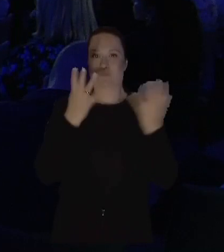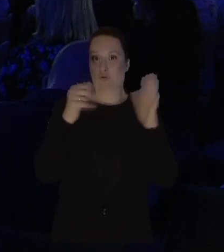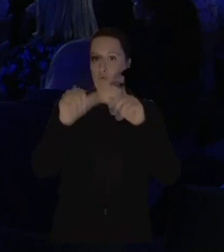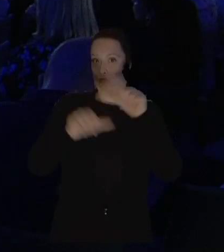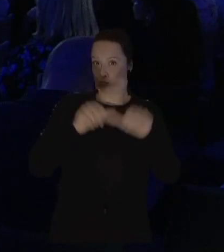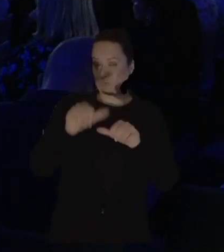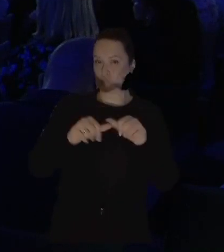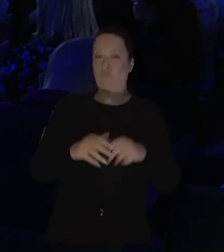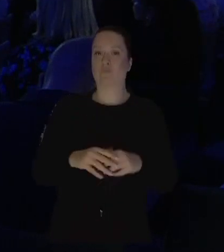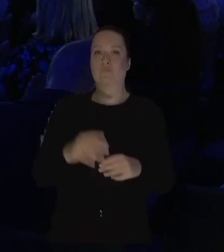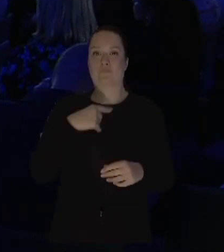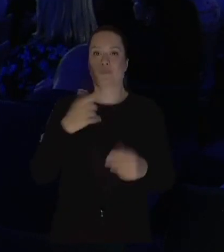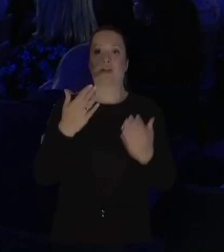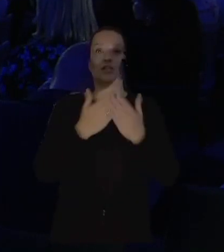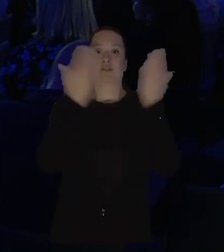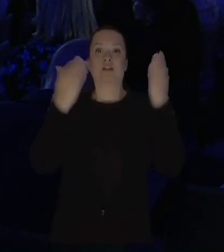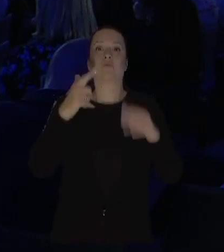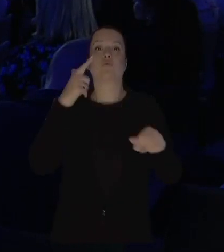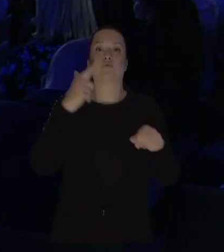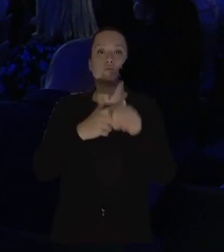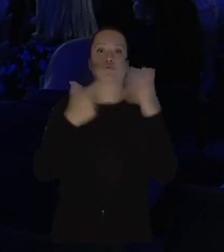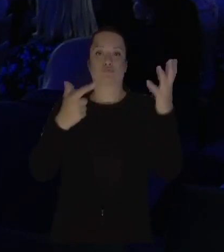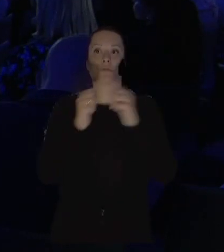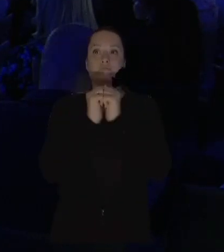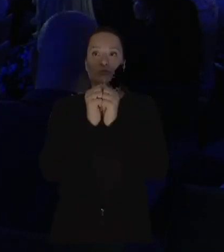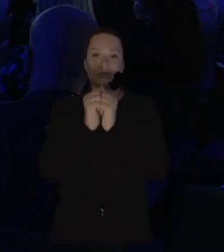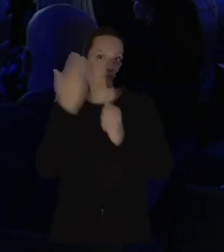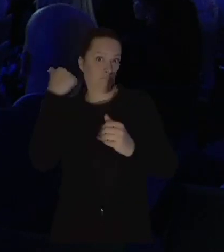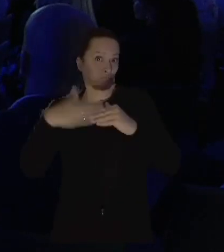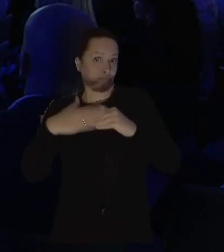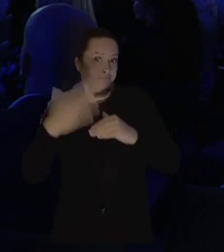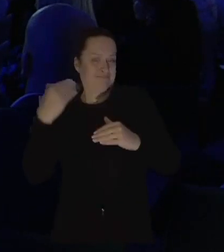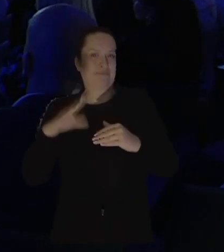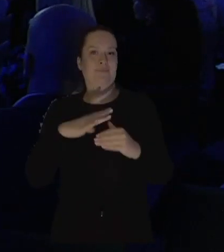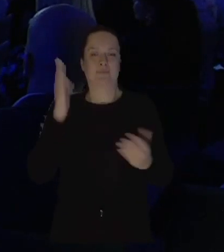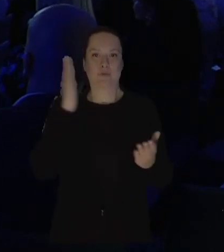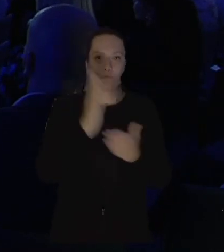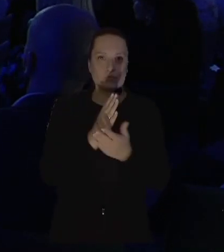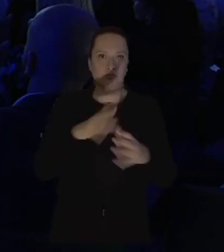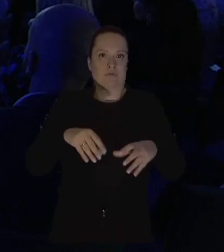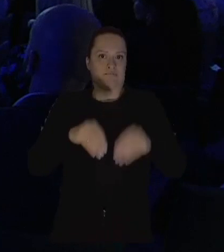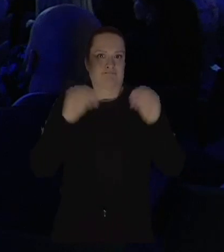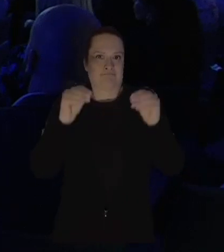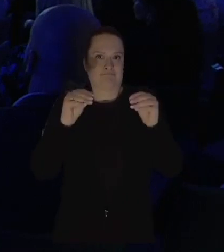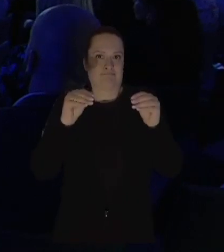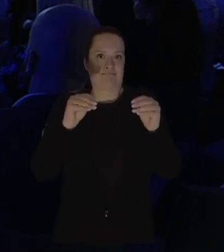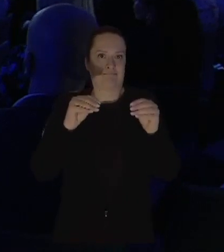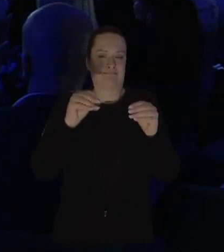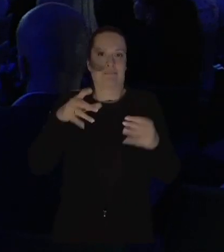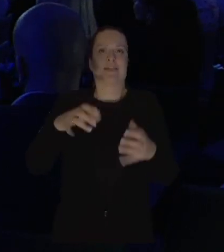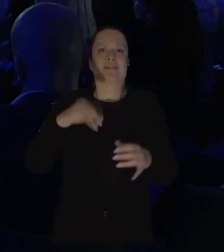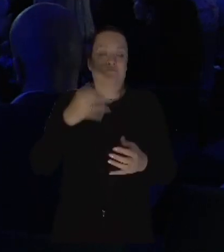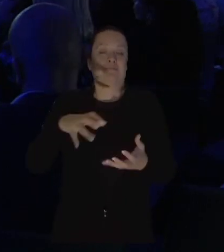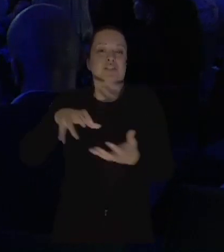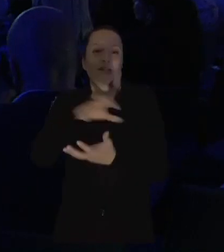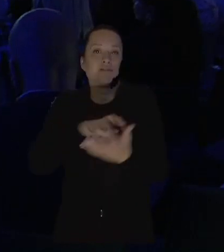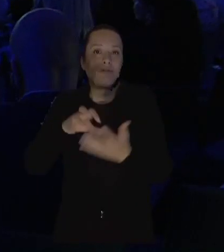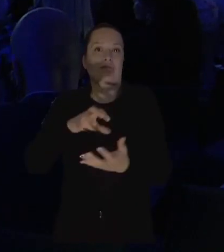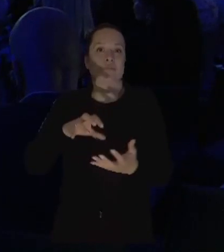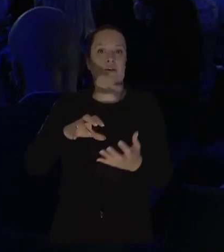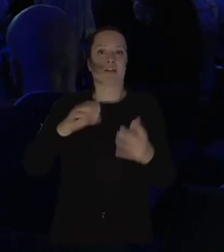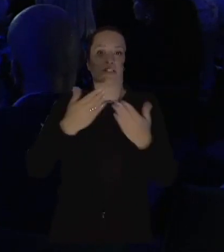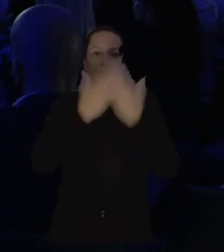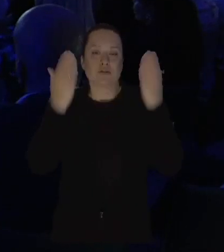1979 roku, dzień 27 września, niedawno był, został ustanowiony jako Światowy Dzień Turystyki